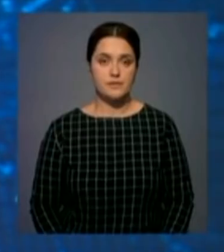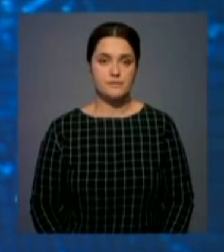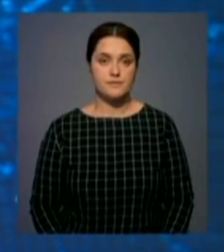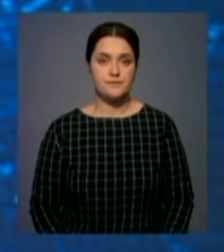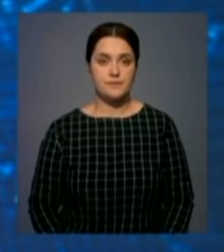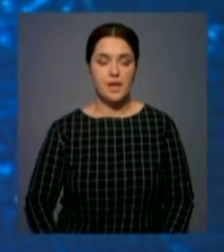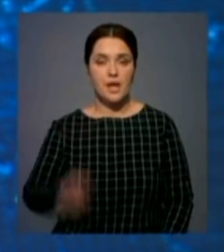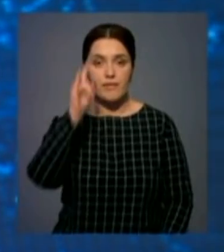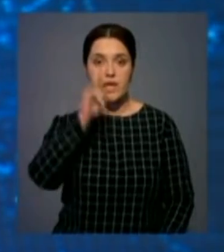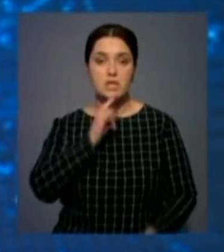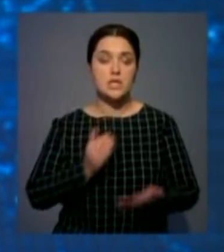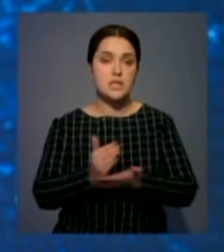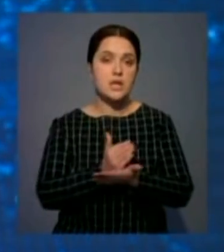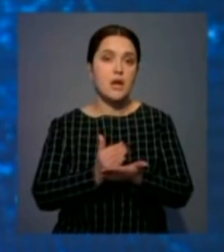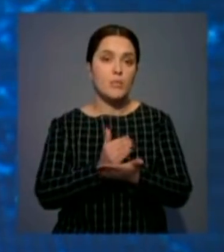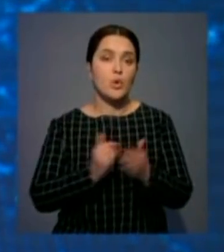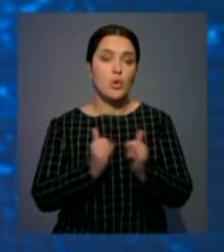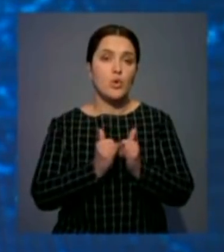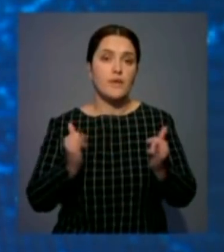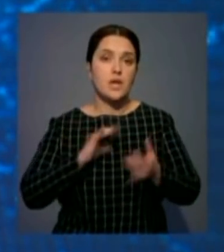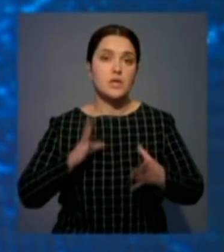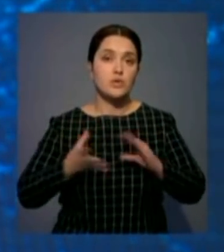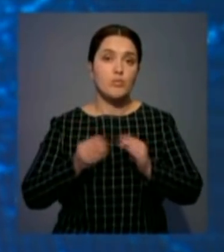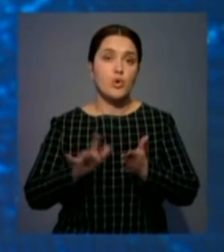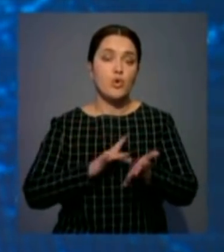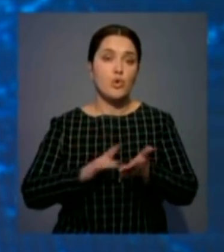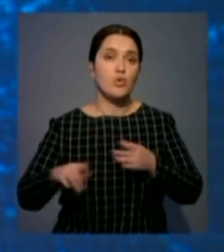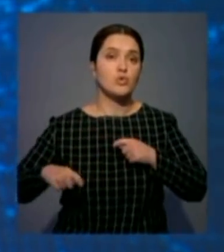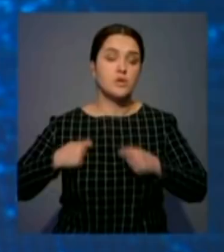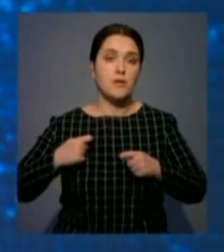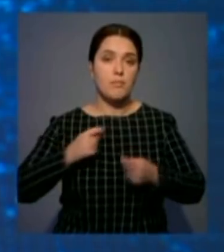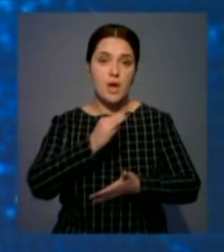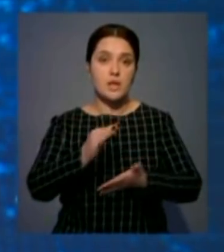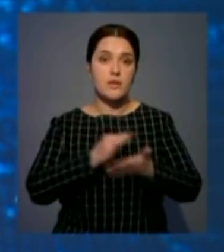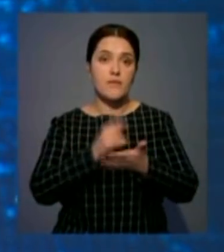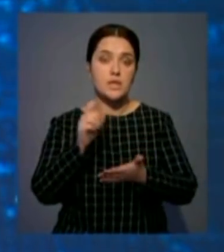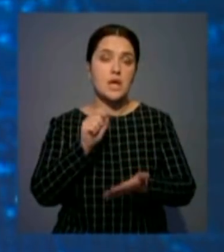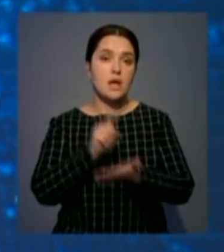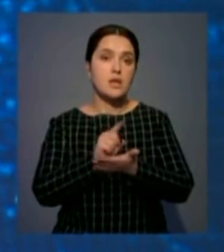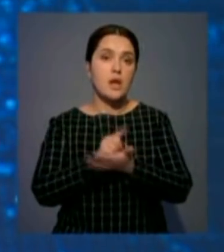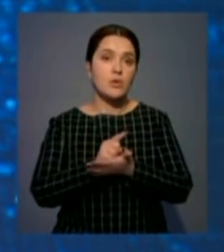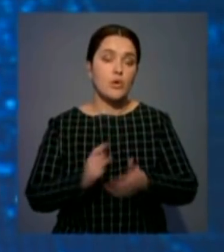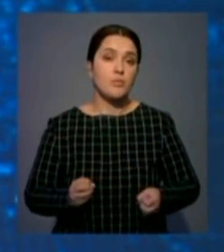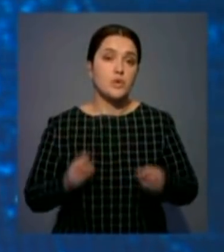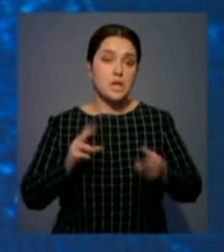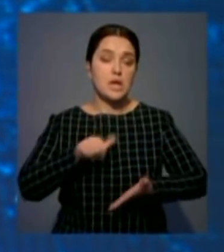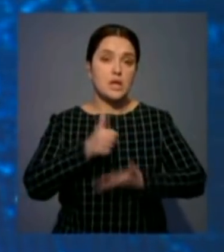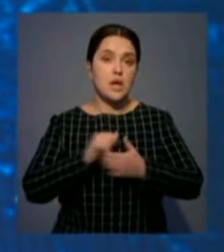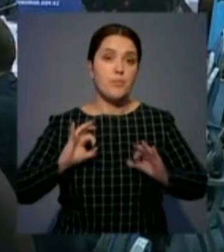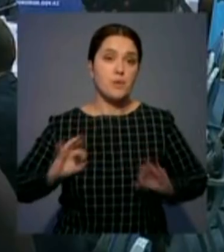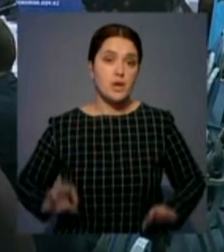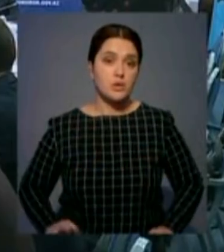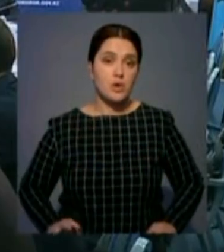Продолжаем выпуск. В Казахстане собираются увеличить сумму ущерба для привлечения к ответственности за налоговые преступления. В Генеральной прокуратуре для